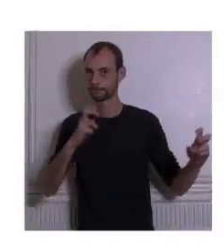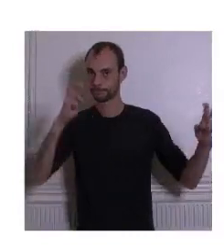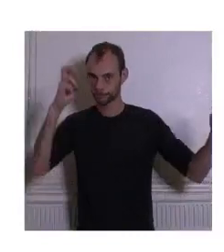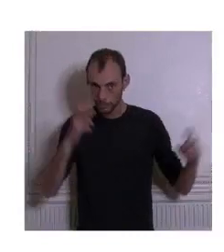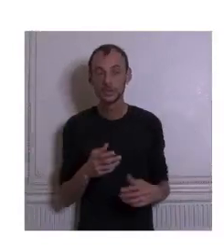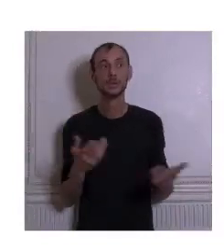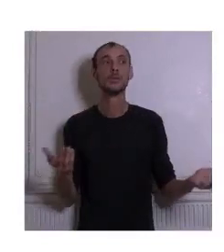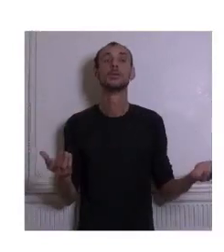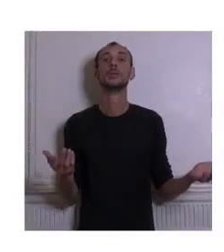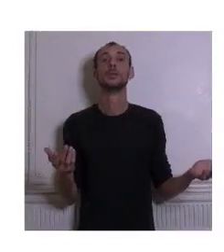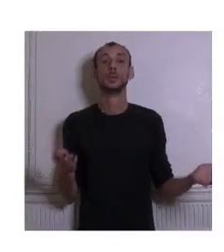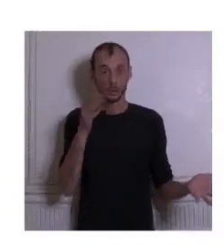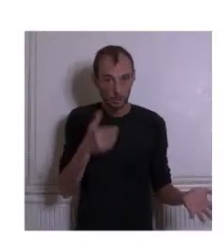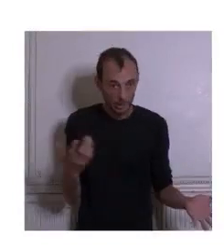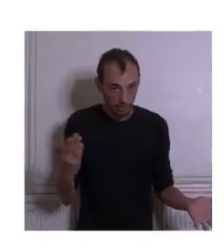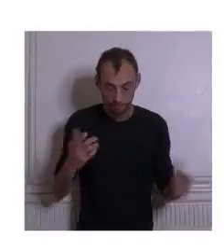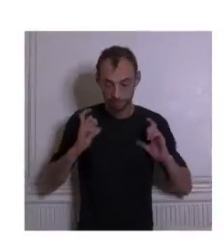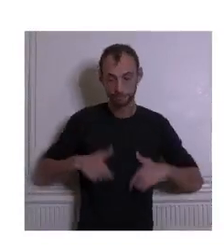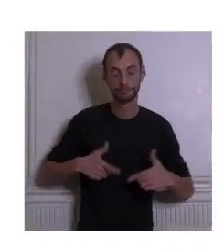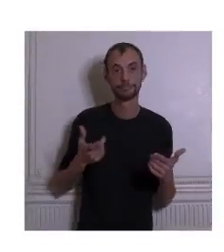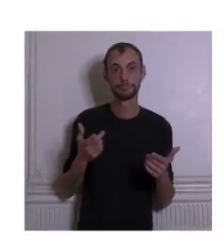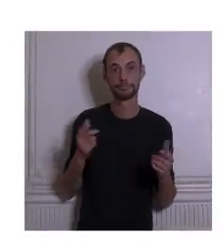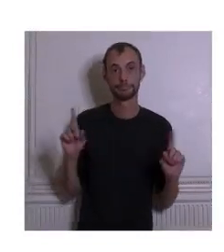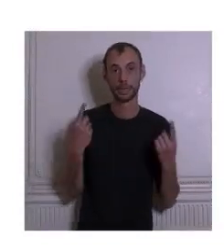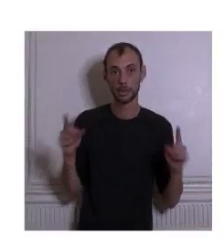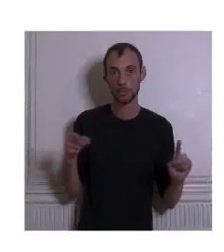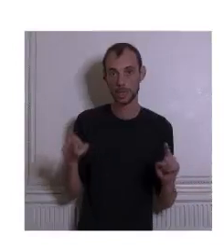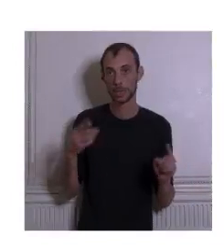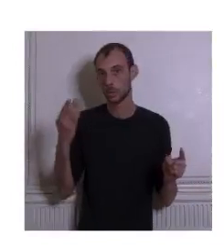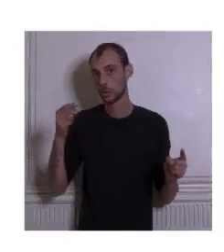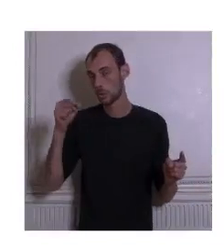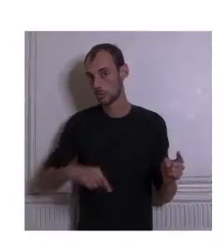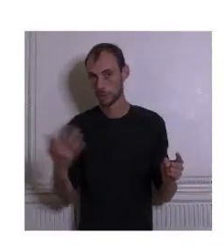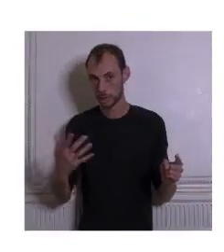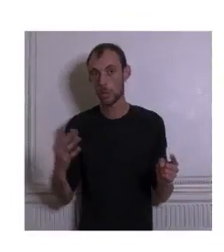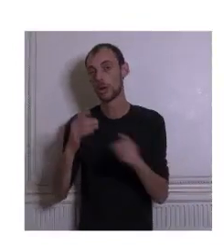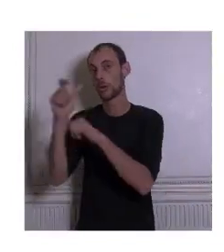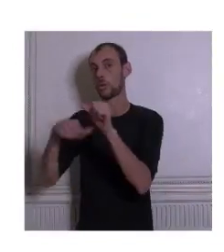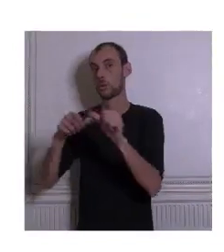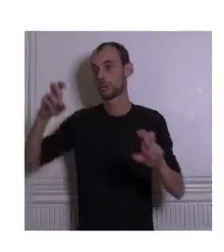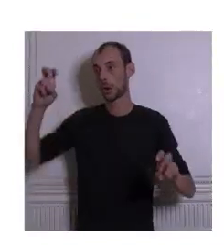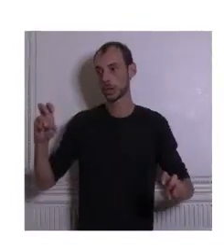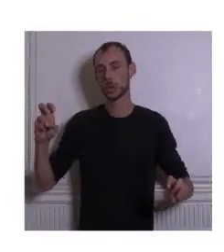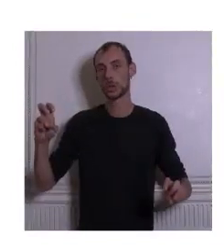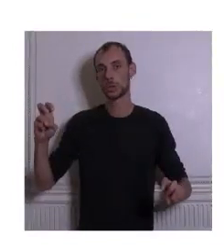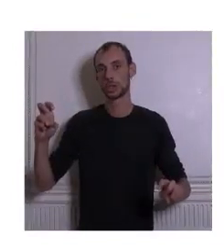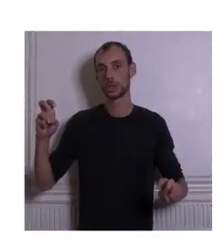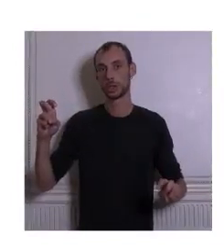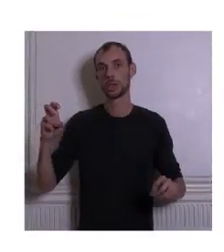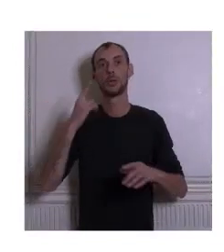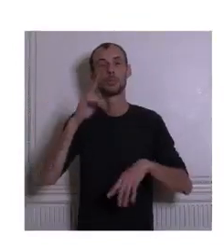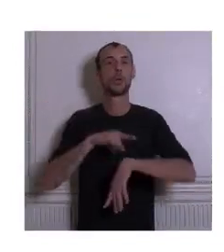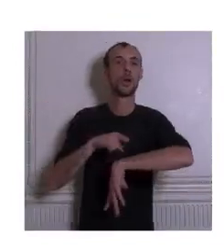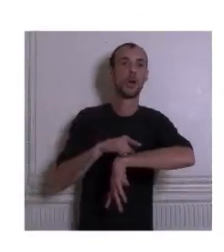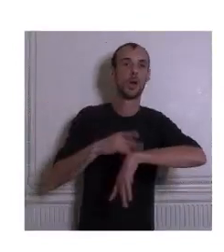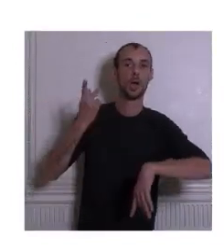Là, l'idée, c'est d'avoir un principe cadre, conformément à la loi, et donc de pouvoir permettre, dans les cas qui sont évidemment cités par la loi, le recours au